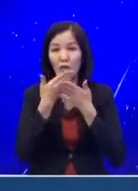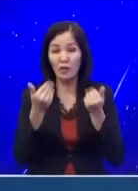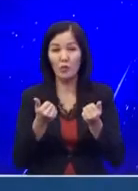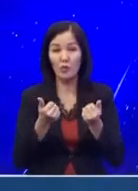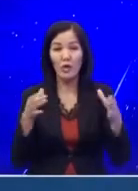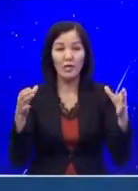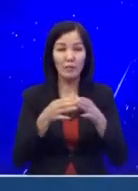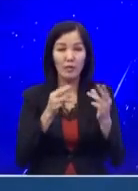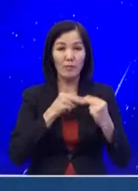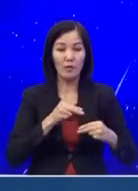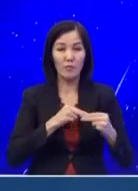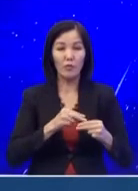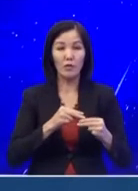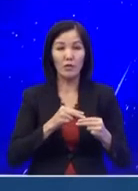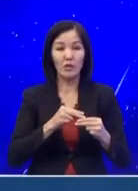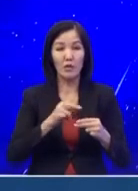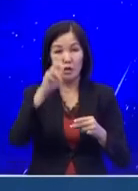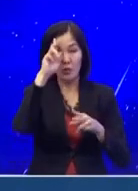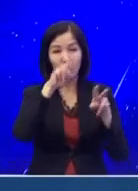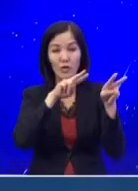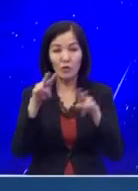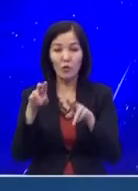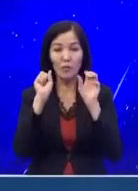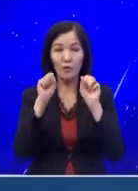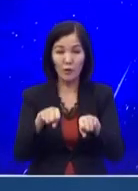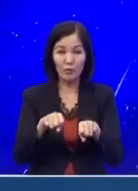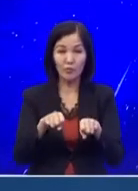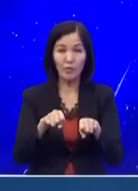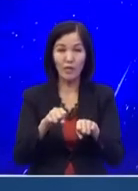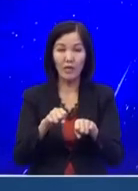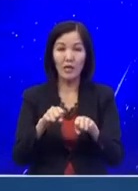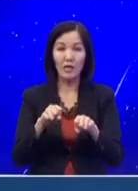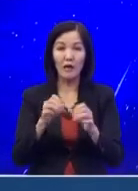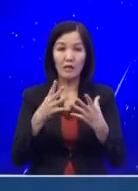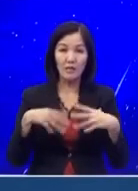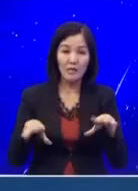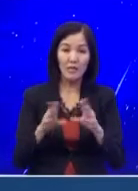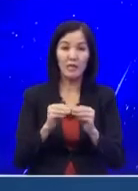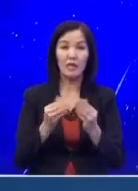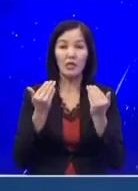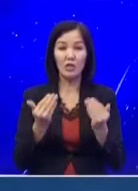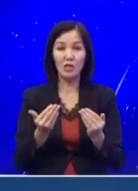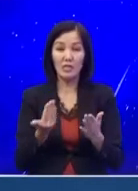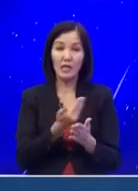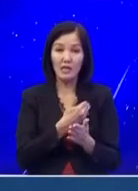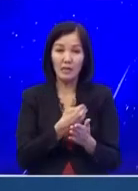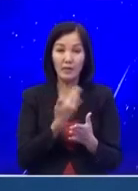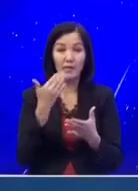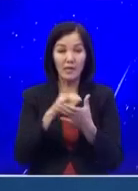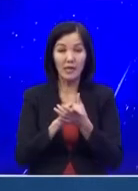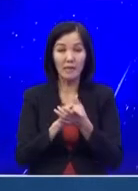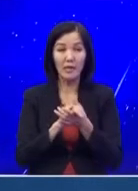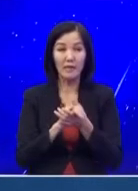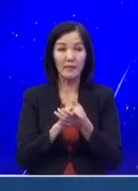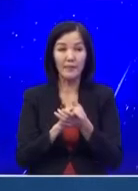части государственного контроля по доступной среде. Но мы хотели создать сейчас такое превентивное ознакомление, то